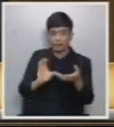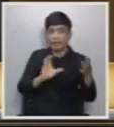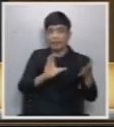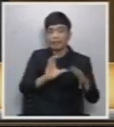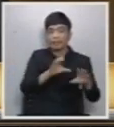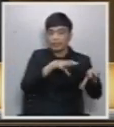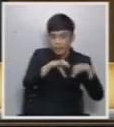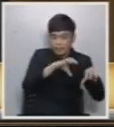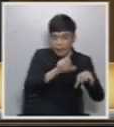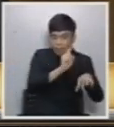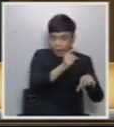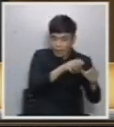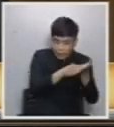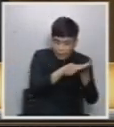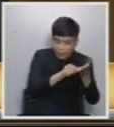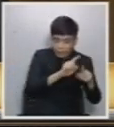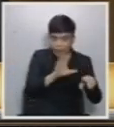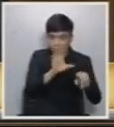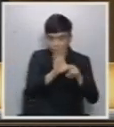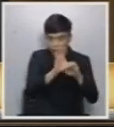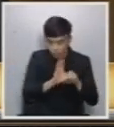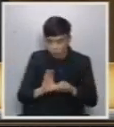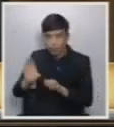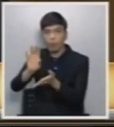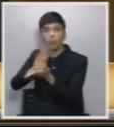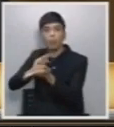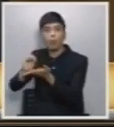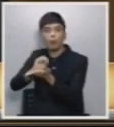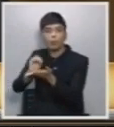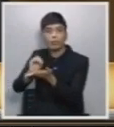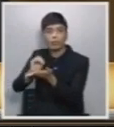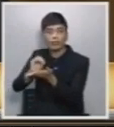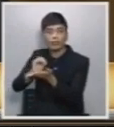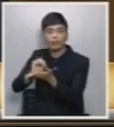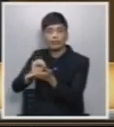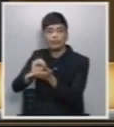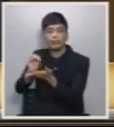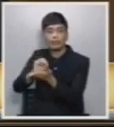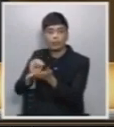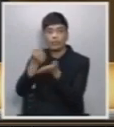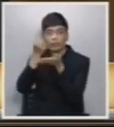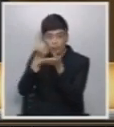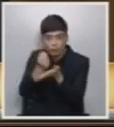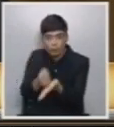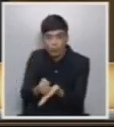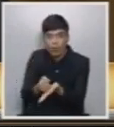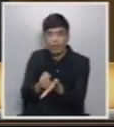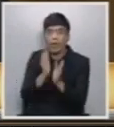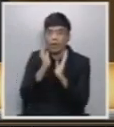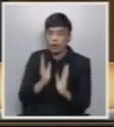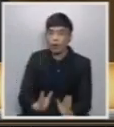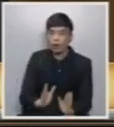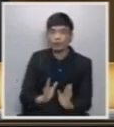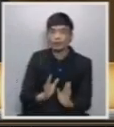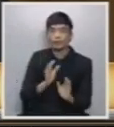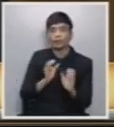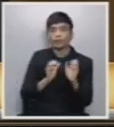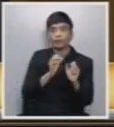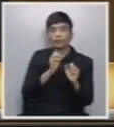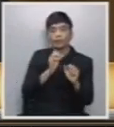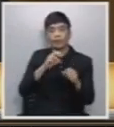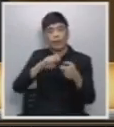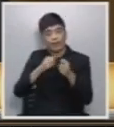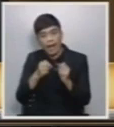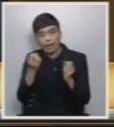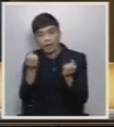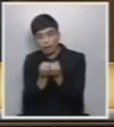คราะห์คือการเคหะช่วยผู้ประสบภัยในชุมชนห้วยขวางโดยไม่ใช้งบประมาณแผ่นดิน